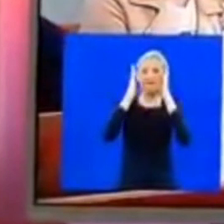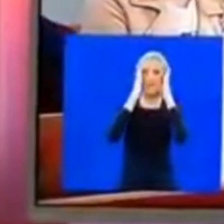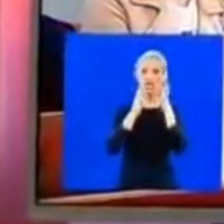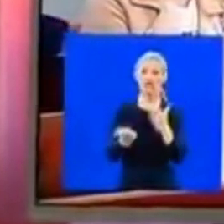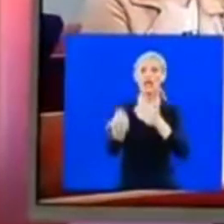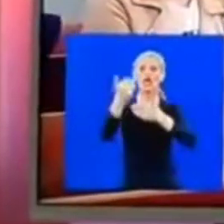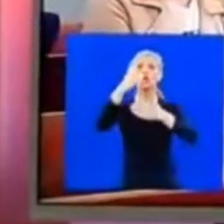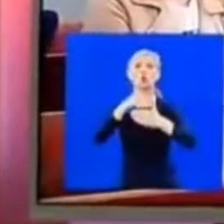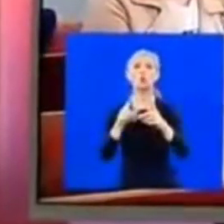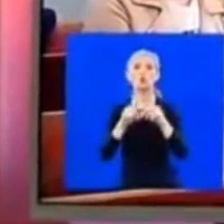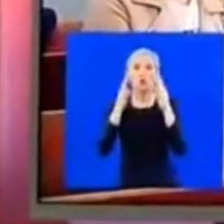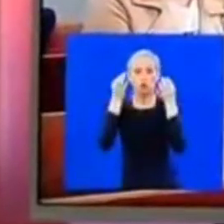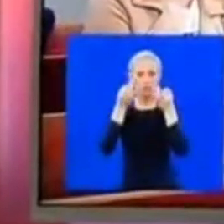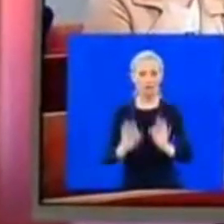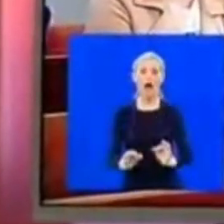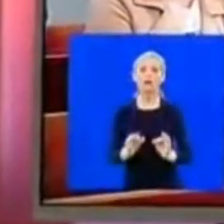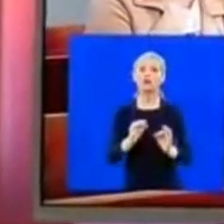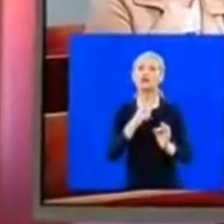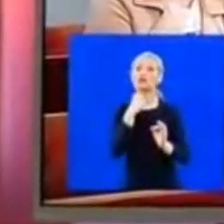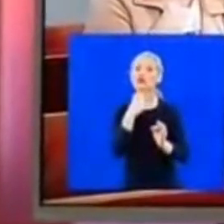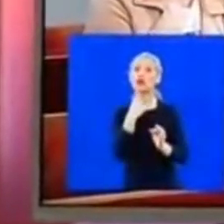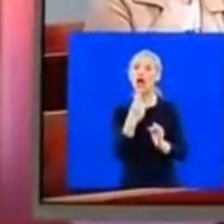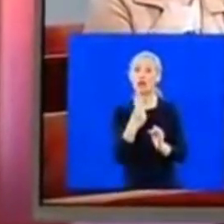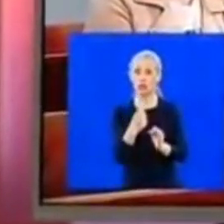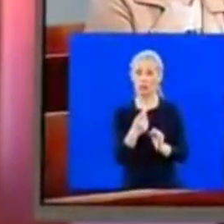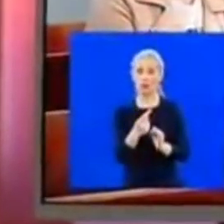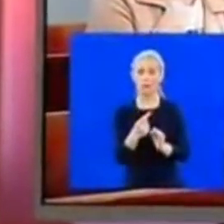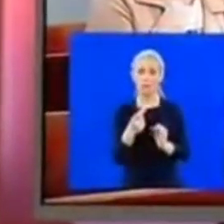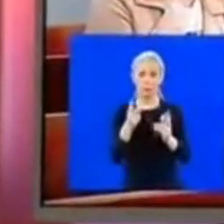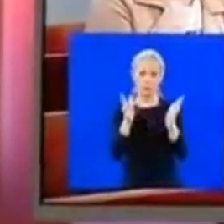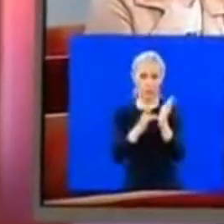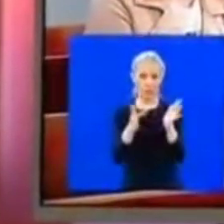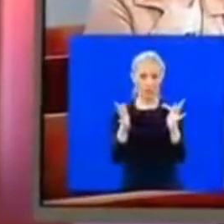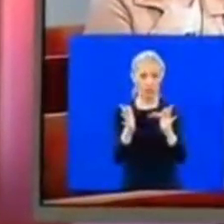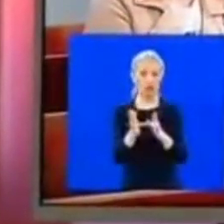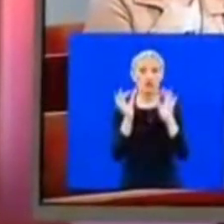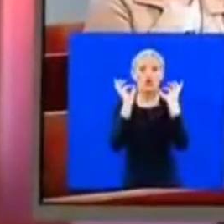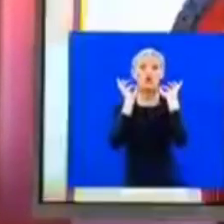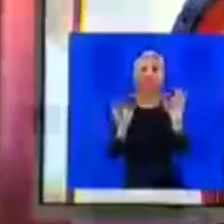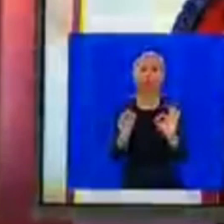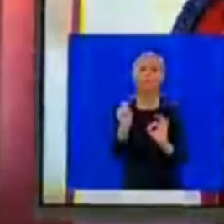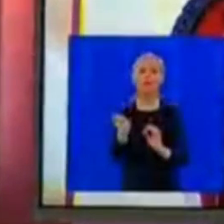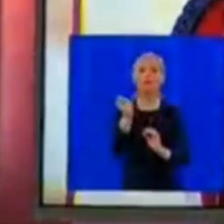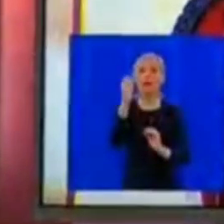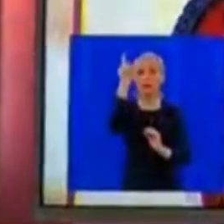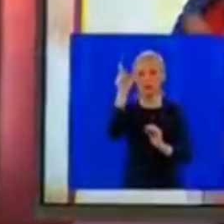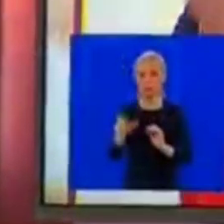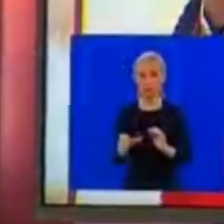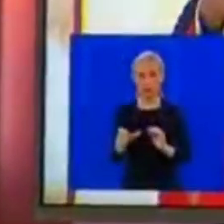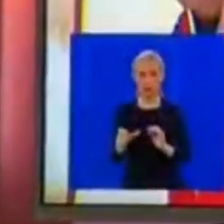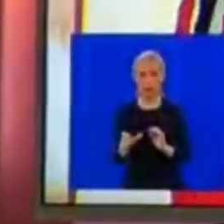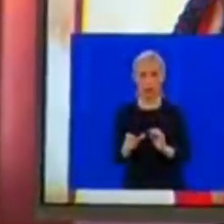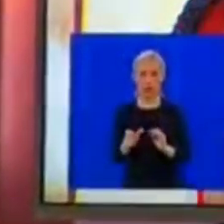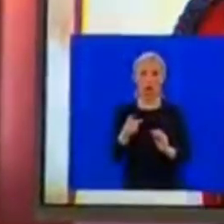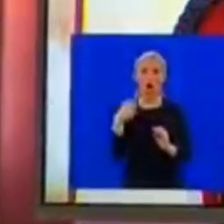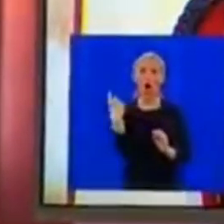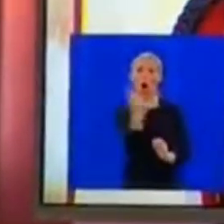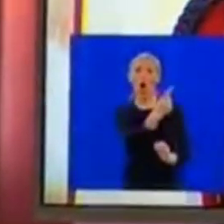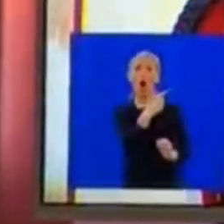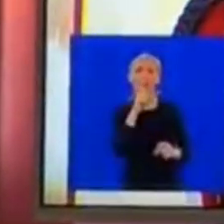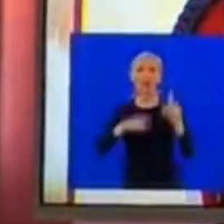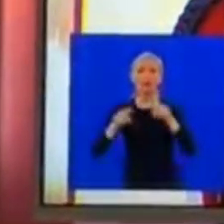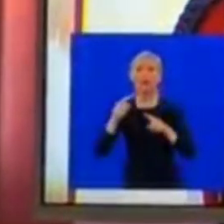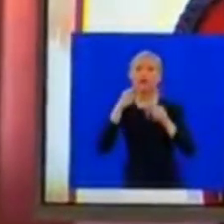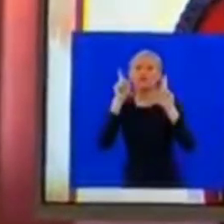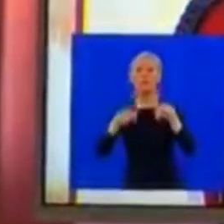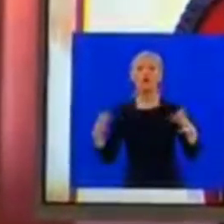onoga što nazivamo Isusom, dobrim pastirom. Oko nekoga se moramo okupiti.